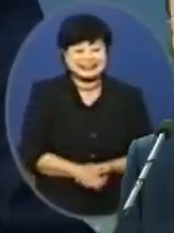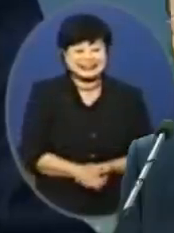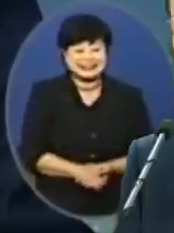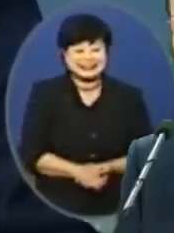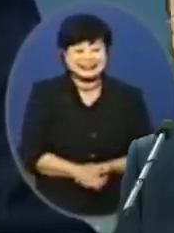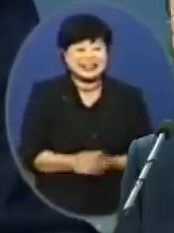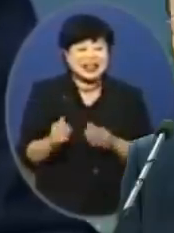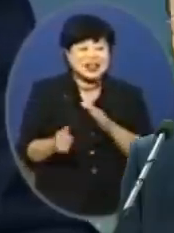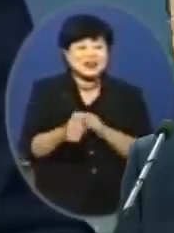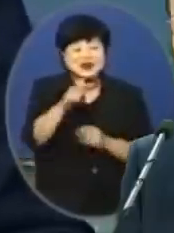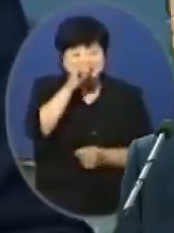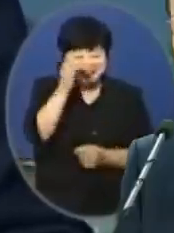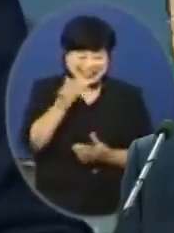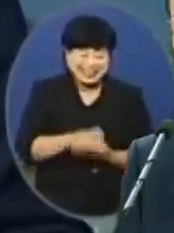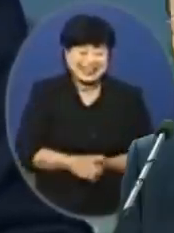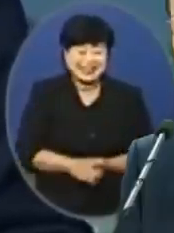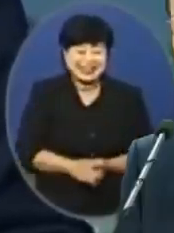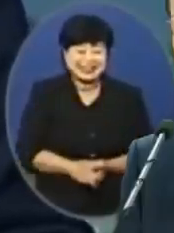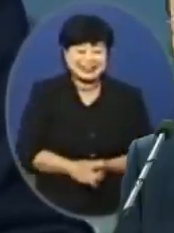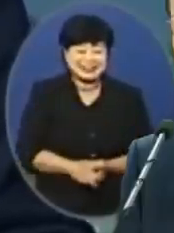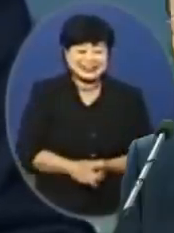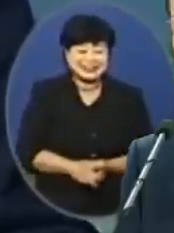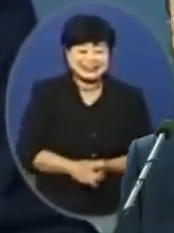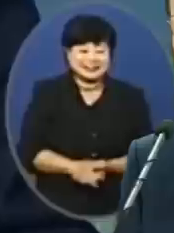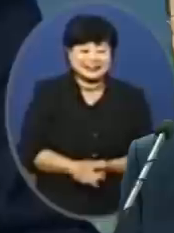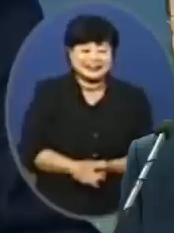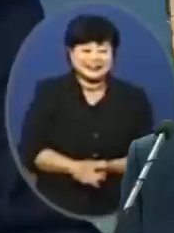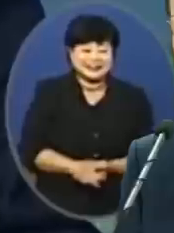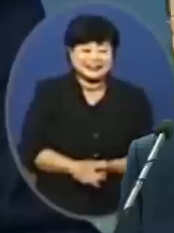최소한도 그런 소원이 되지 않냐니까.